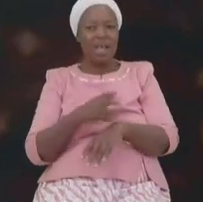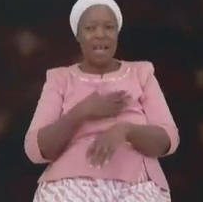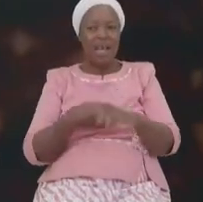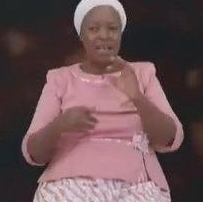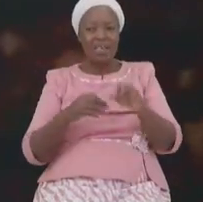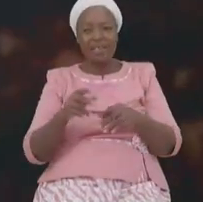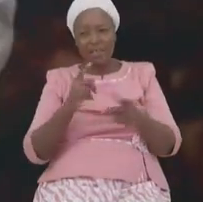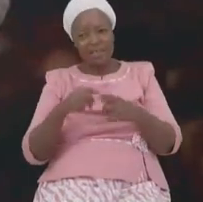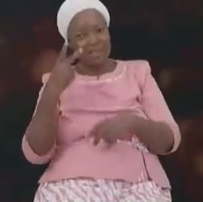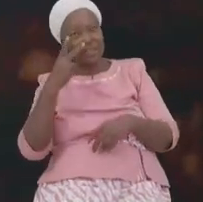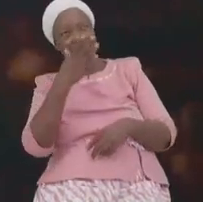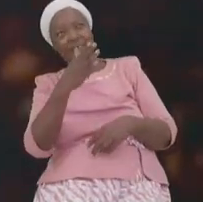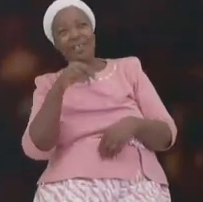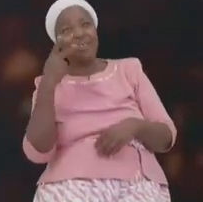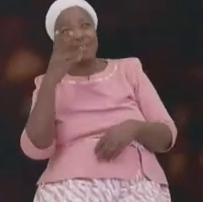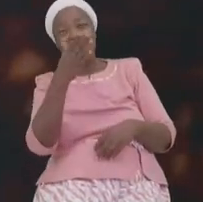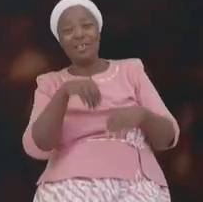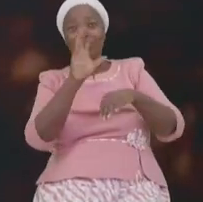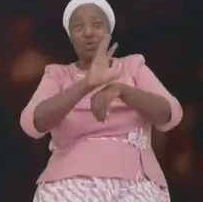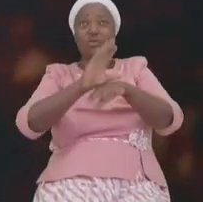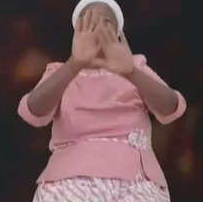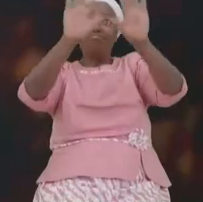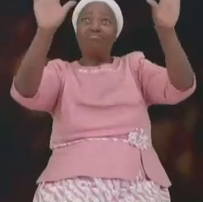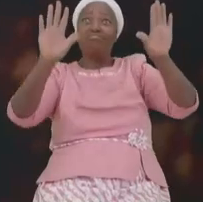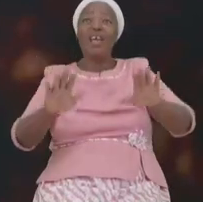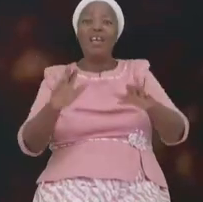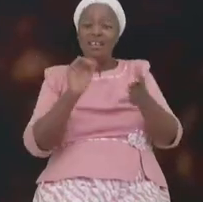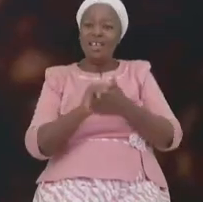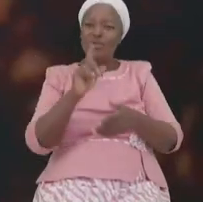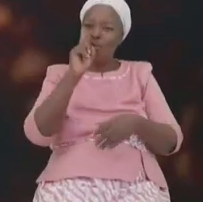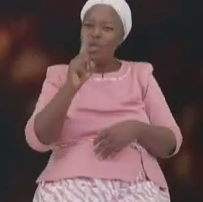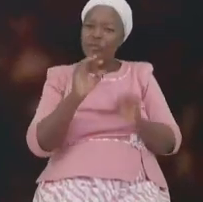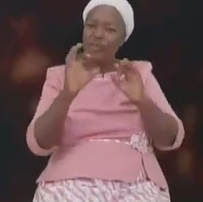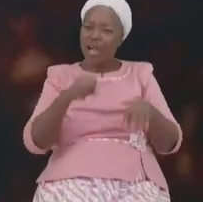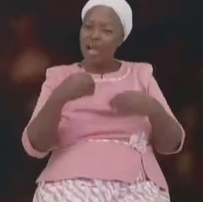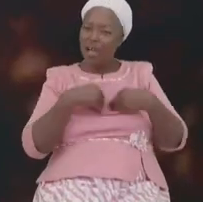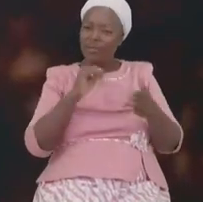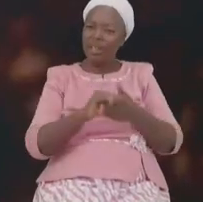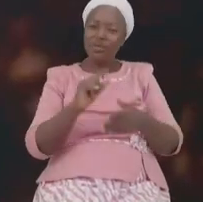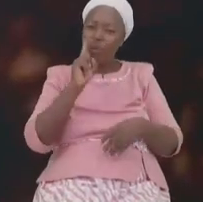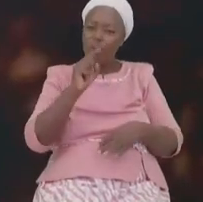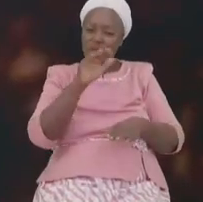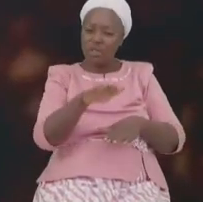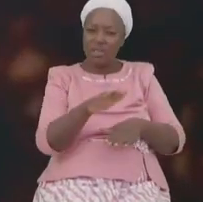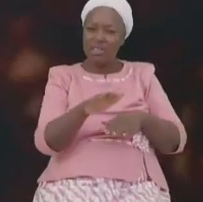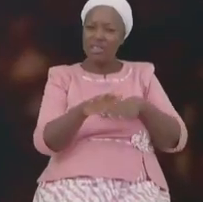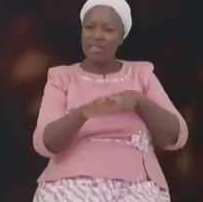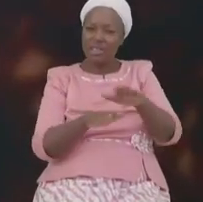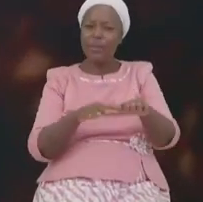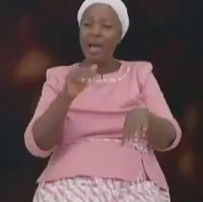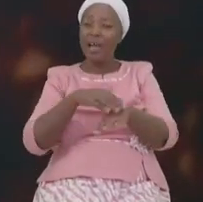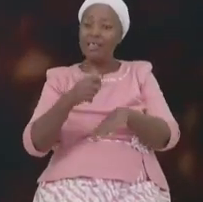que je lis devant moi, si je peux avoir un pas par moment, un jour par moment,